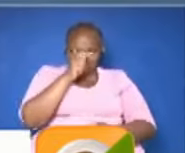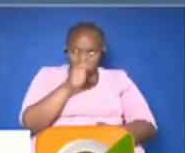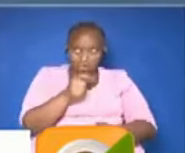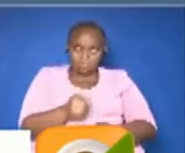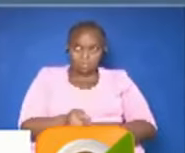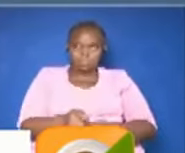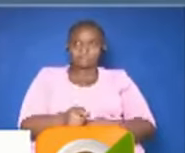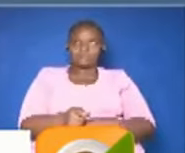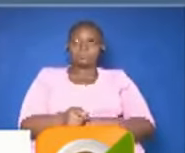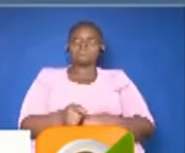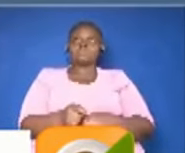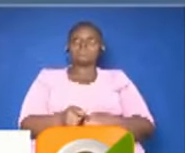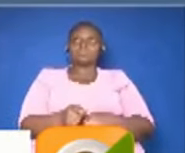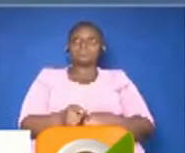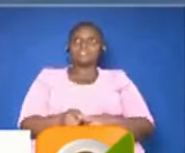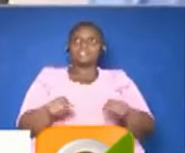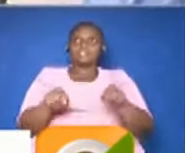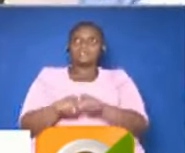niheshimiwe,